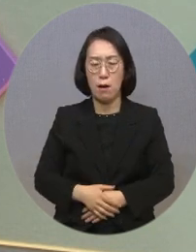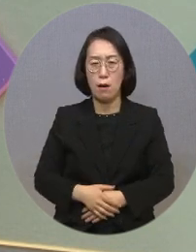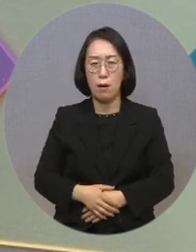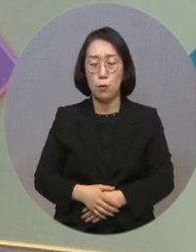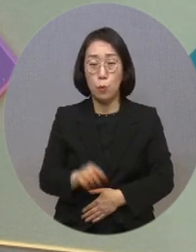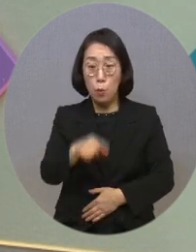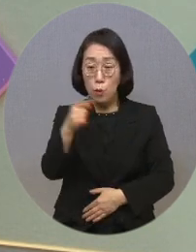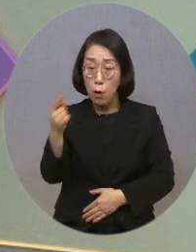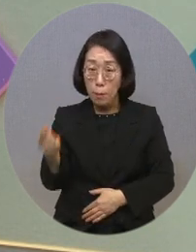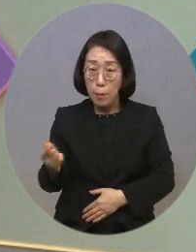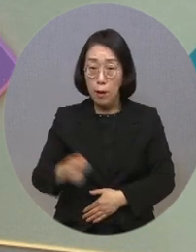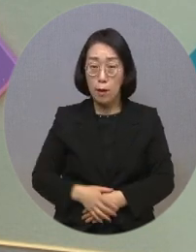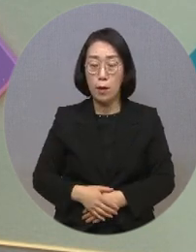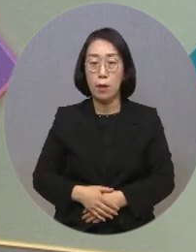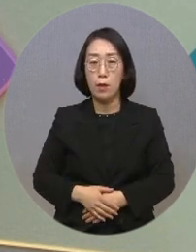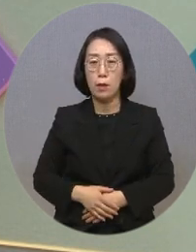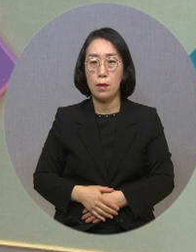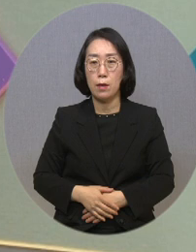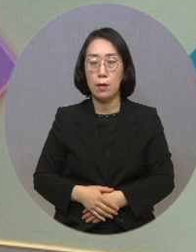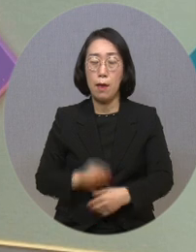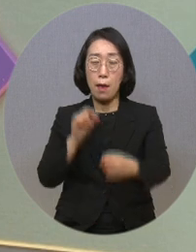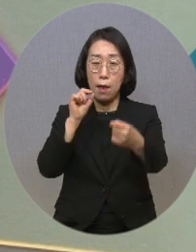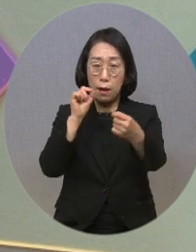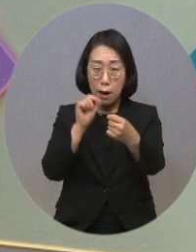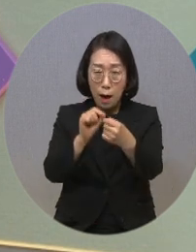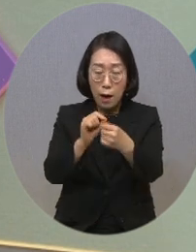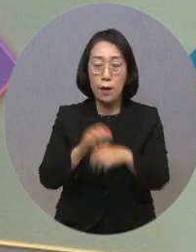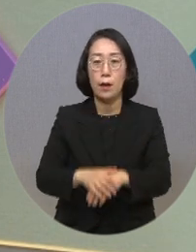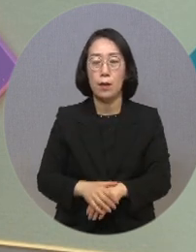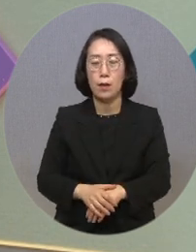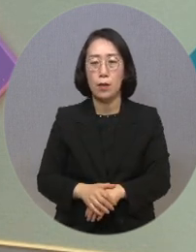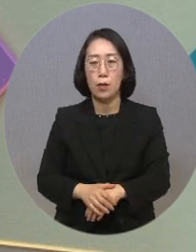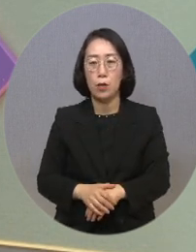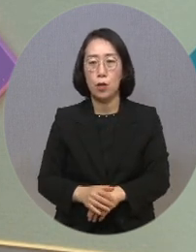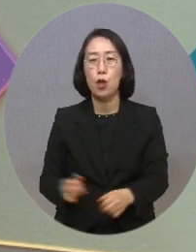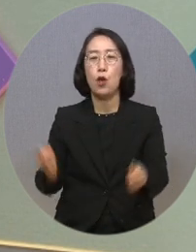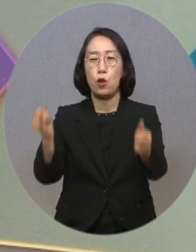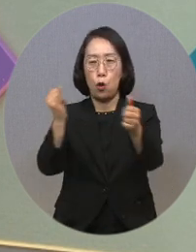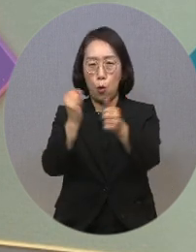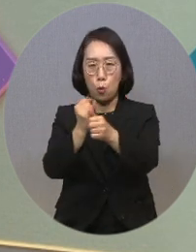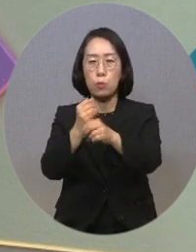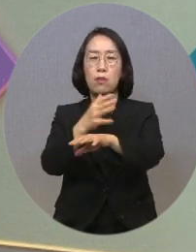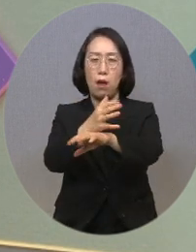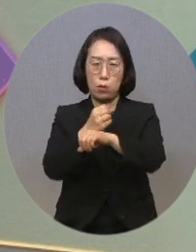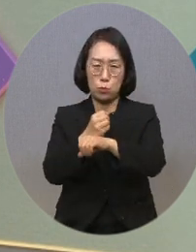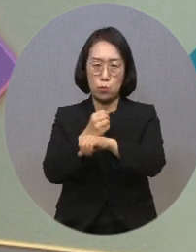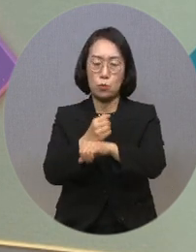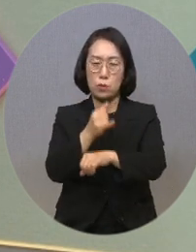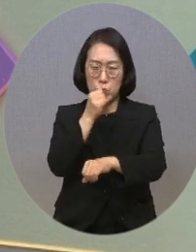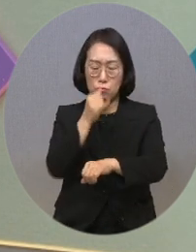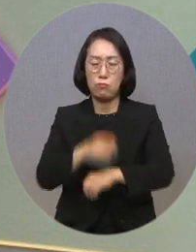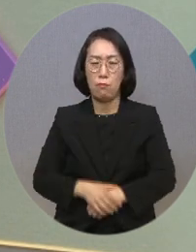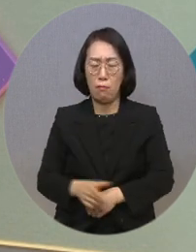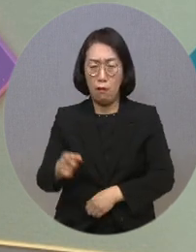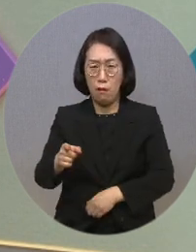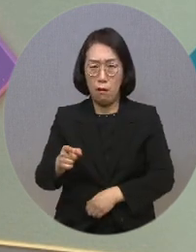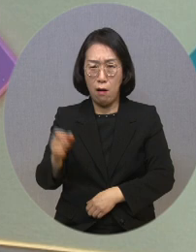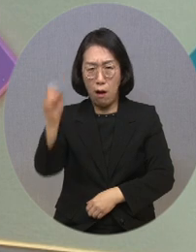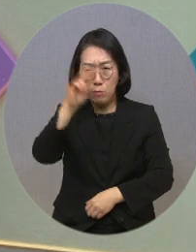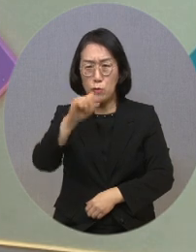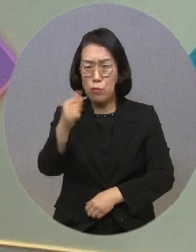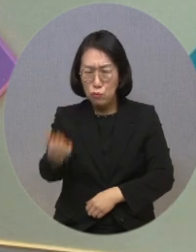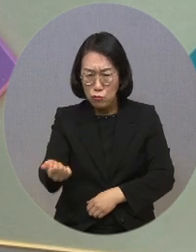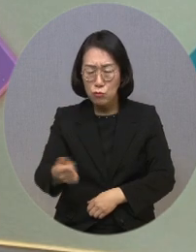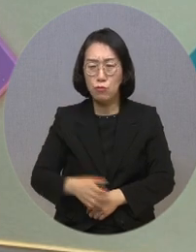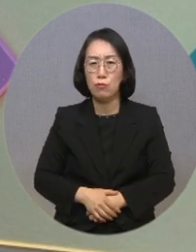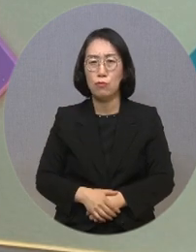옆에는 이제 결혼을 얼마 앞두고 있지 않은 그런 또 젊은 친구가 또 그런 안타까운 일을 당했고 그